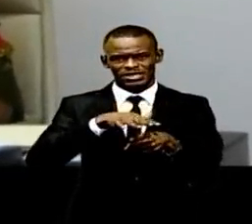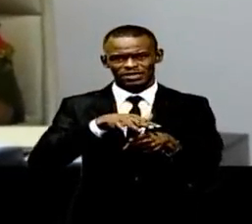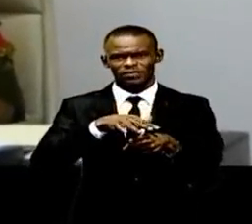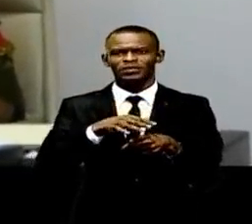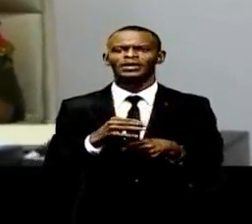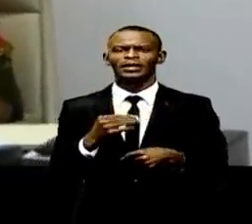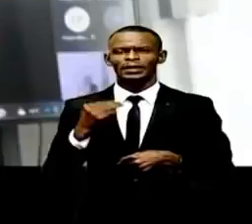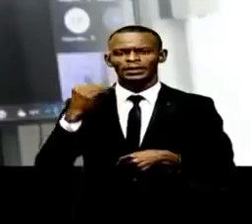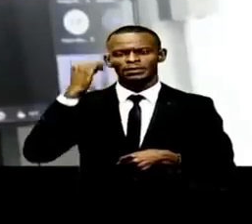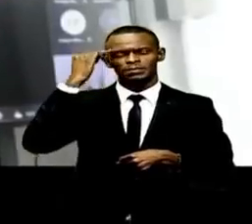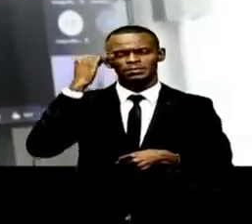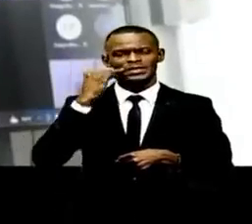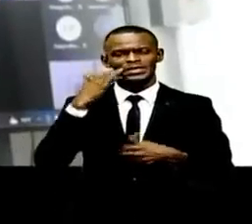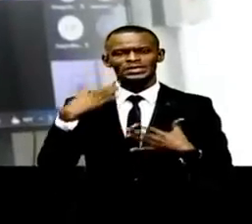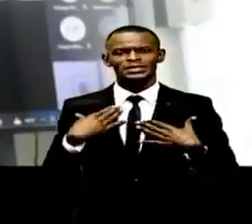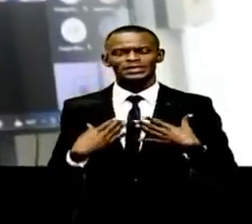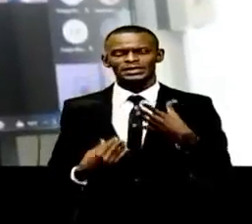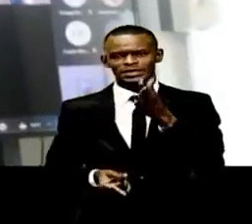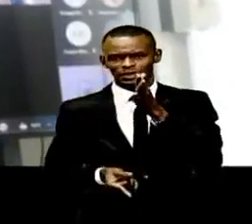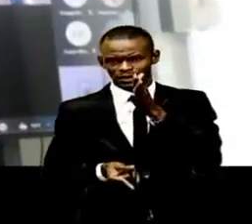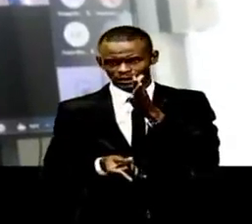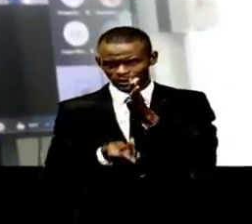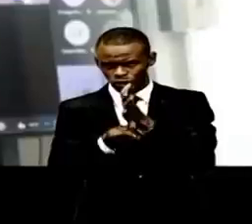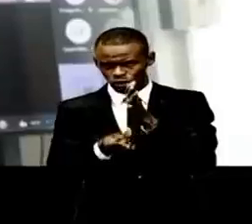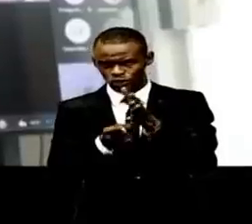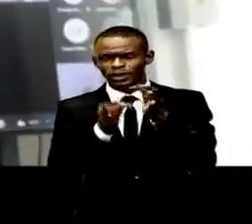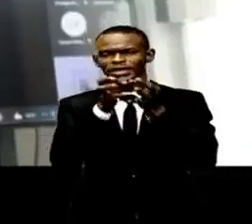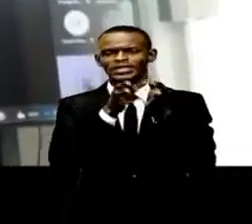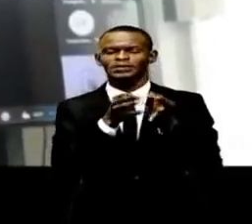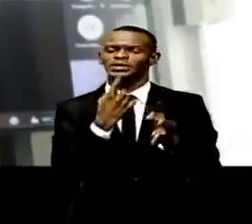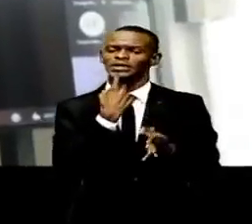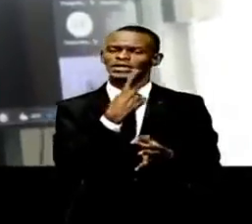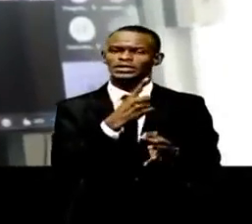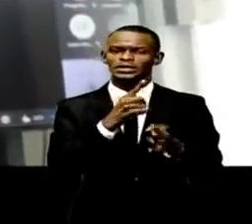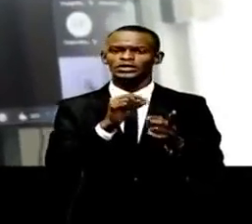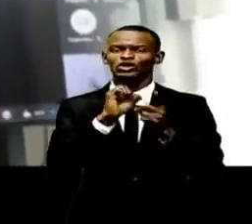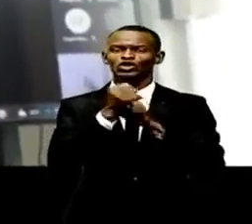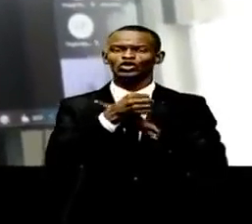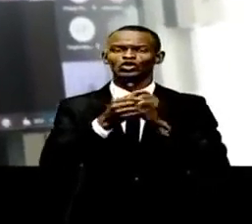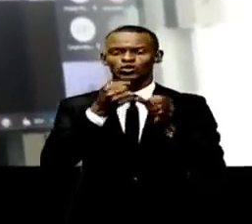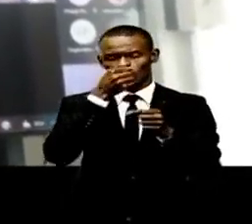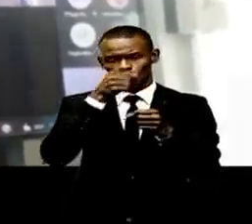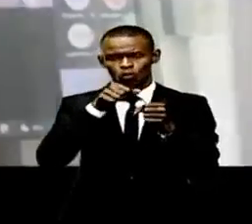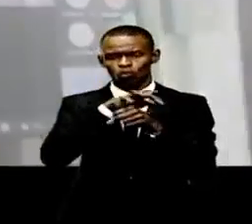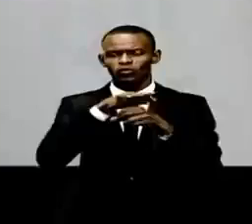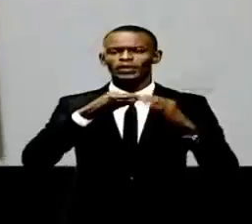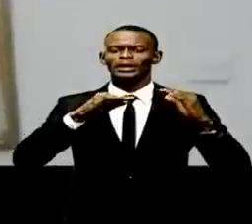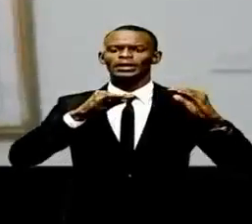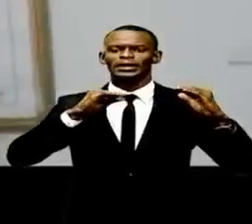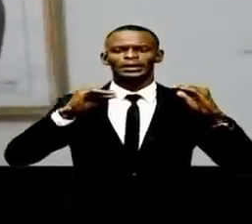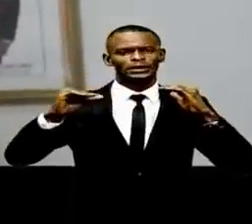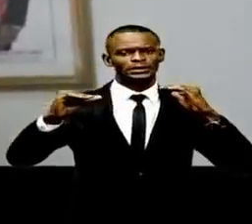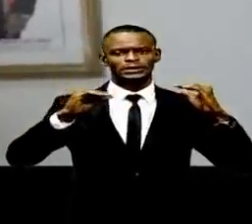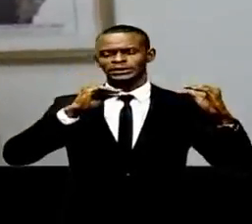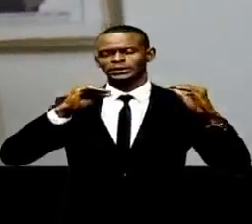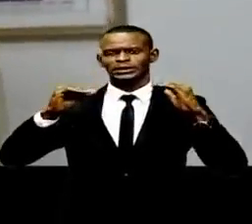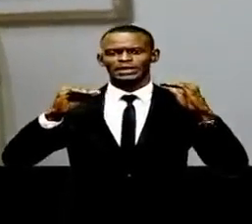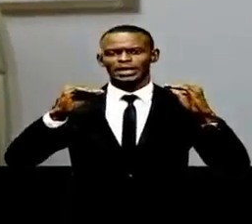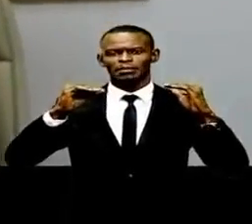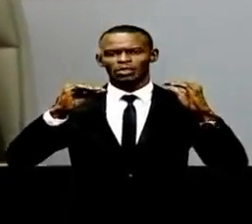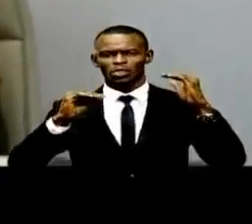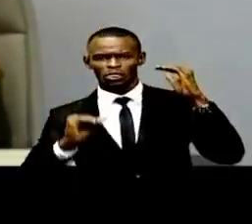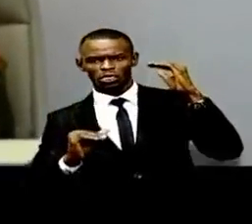La situation générale reste stable et contrôlée dans l'ensemble du pays. Cependant, au cours de la 20e